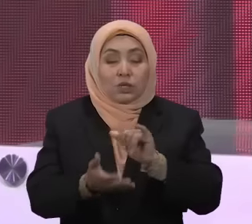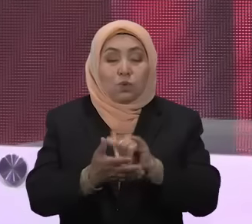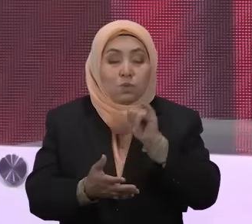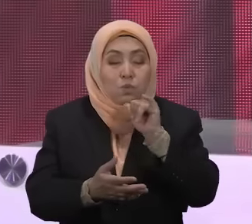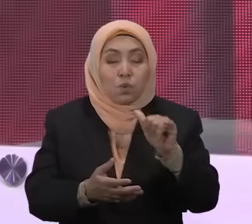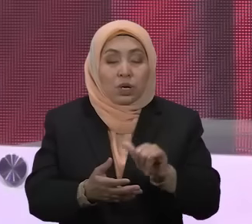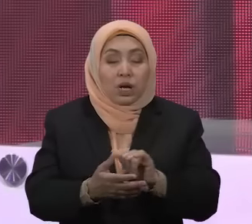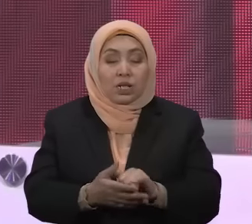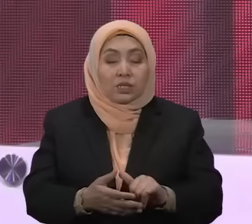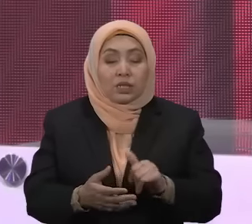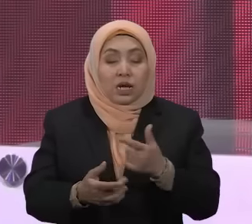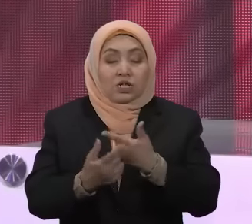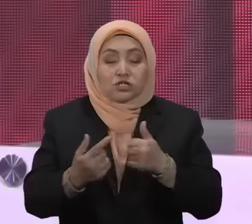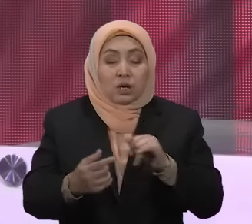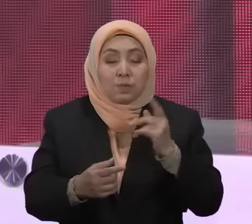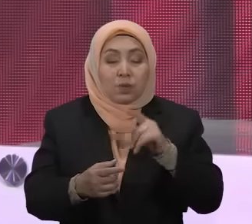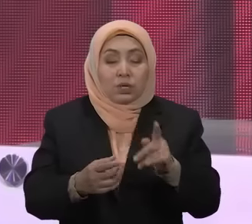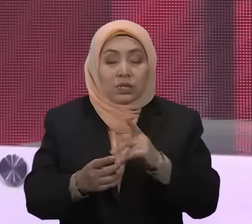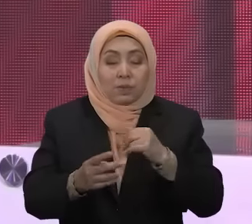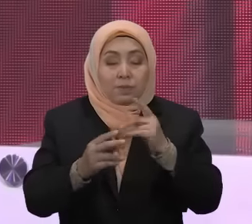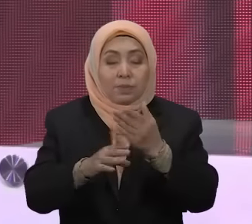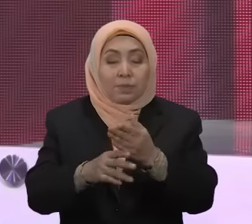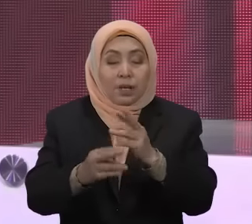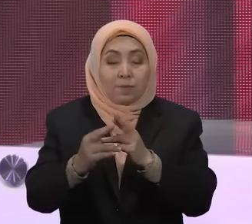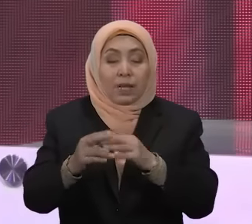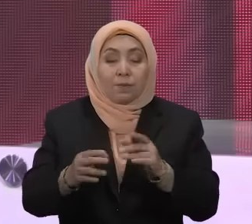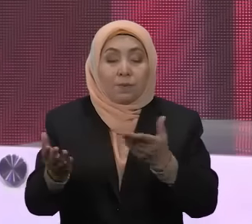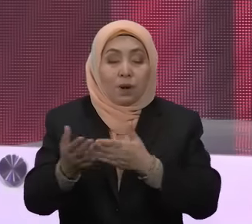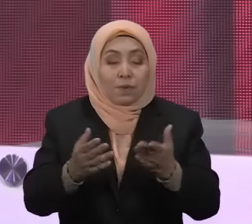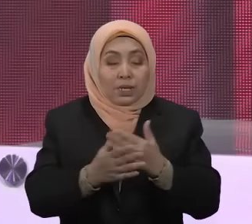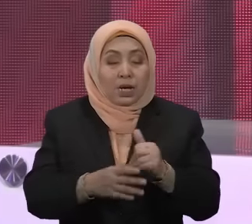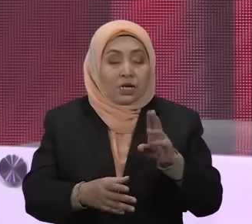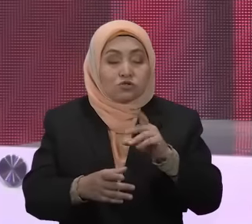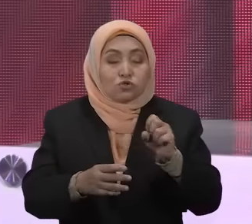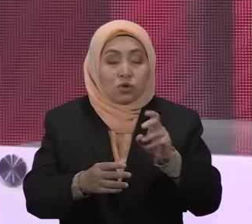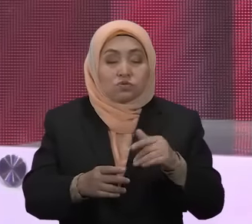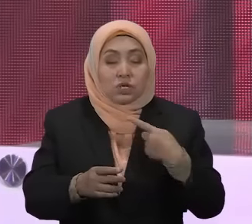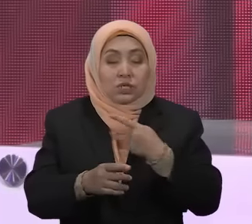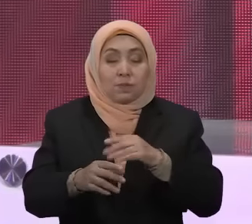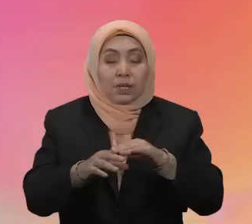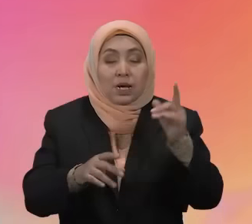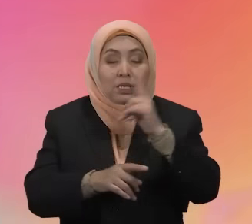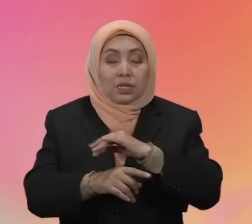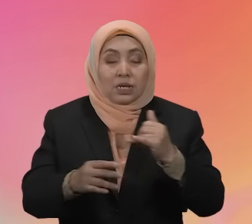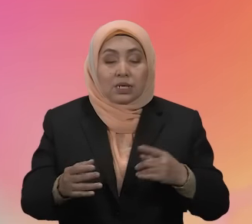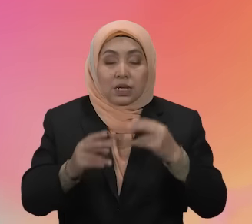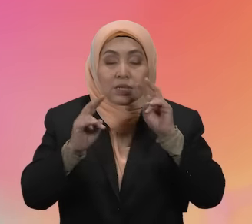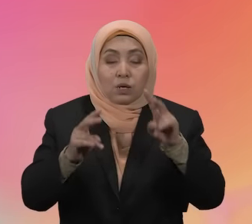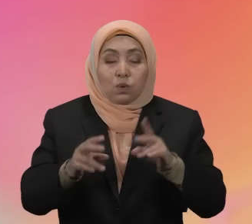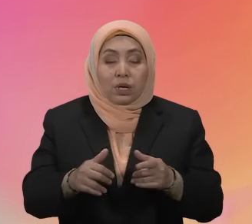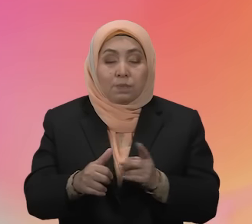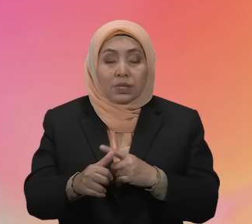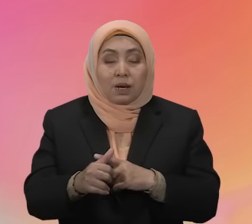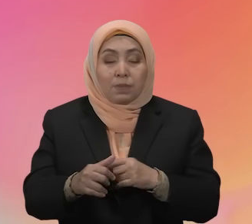walam yahsya illallah yang perlu kita baiki. Membawa kepada resolusi kita pada hari ini, kita saksikan, iaitu yang